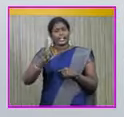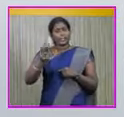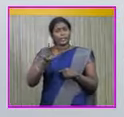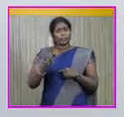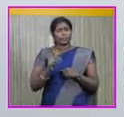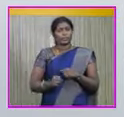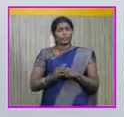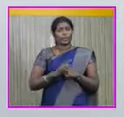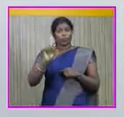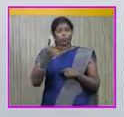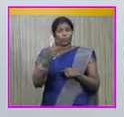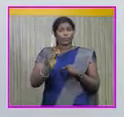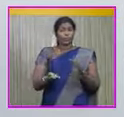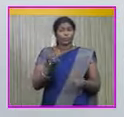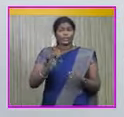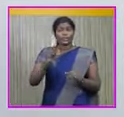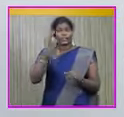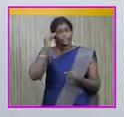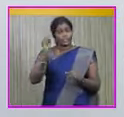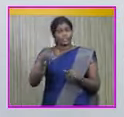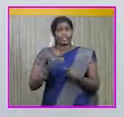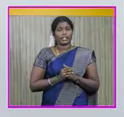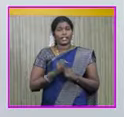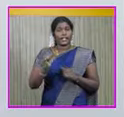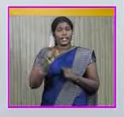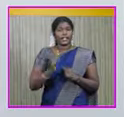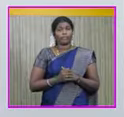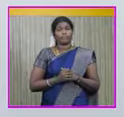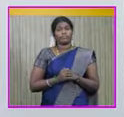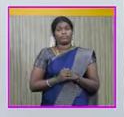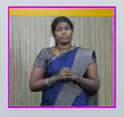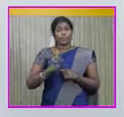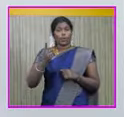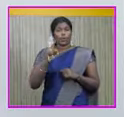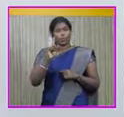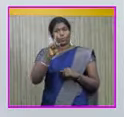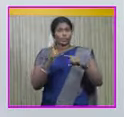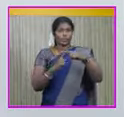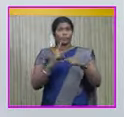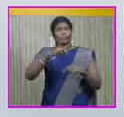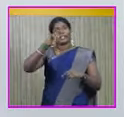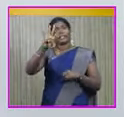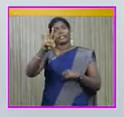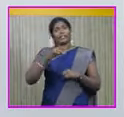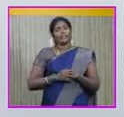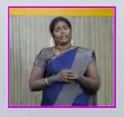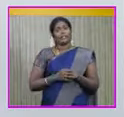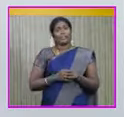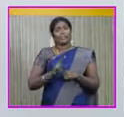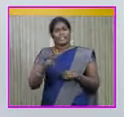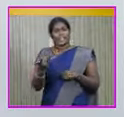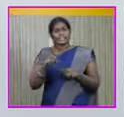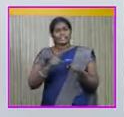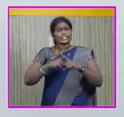ஒரு மதிப்பு மட்டும்தான் நமக்கு தெரிஞ்சதாக இருக்குது. என்ன மதிப்பு அது? 1/4. மற்ற ரெண்டு மதிப்புகள்லேயும் எக்ஸ்